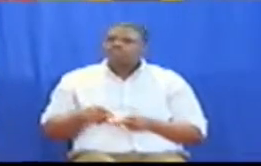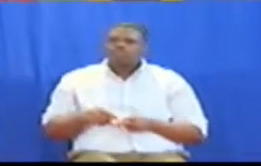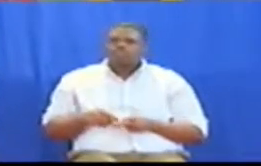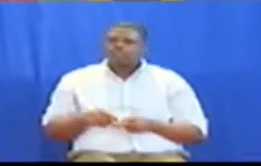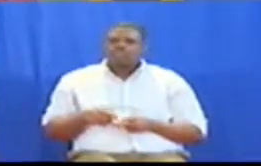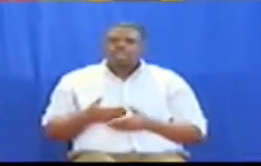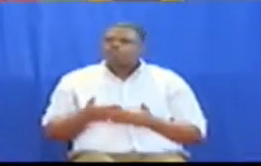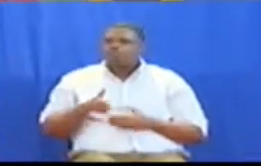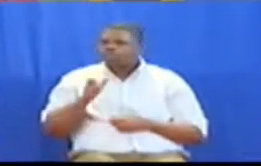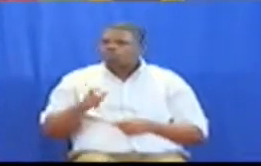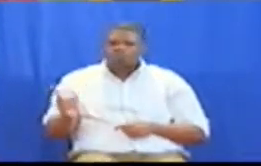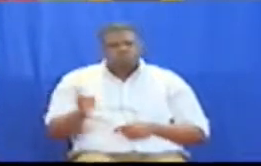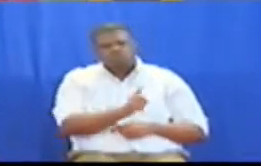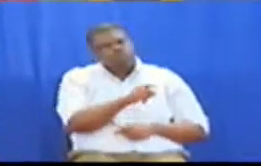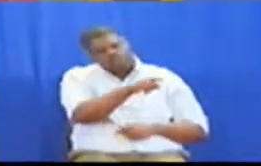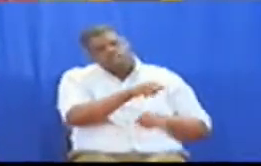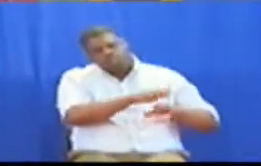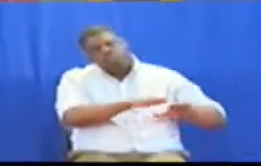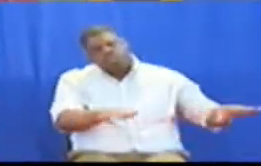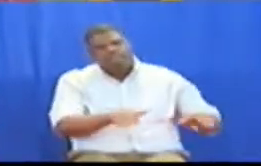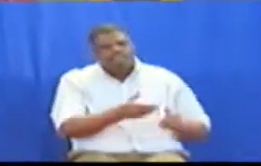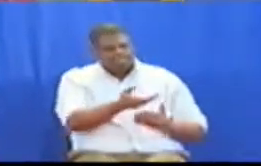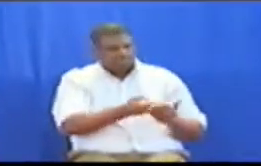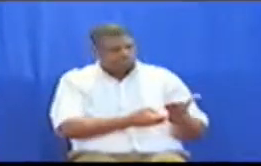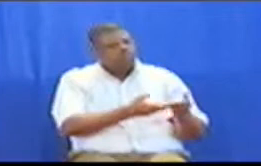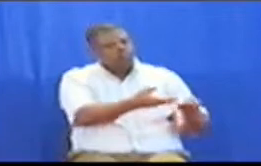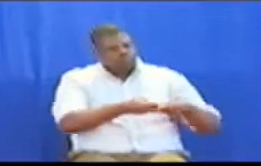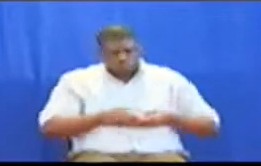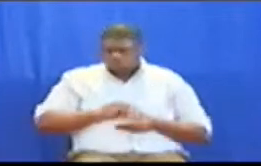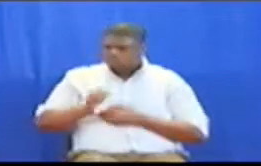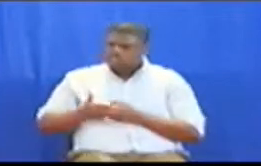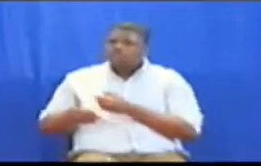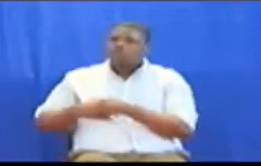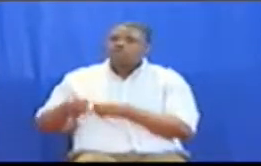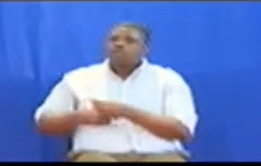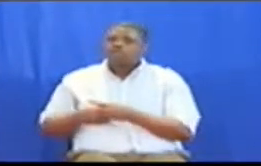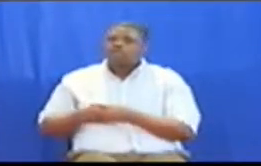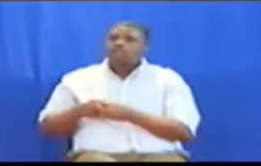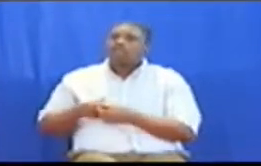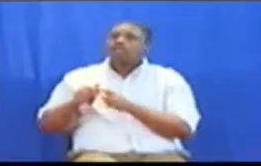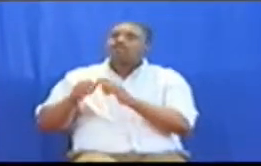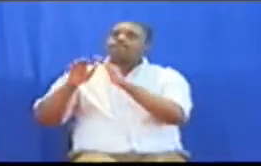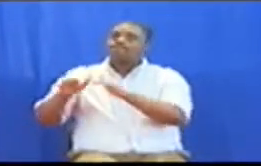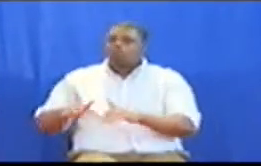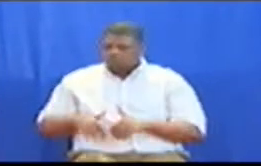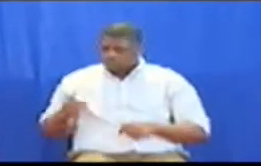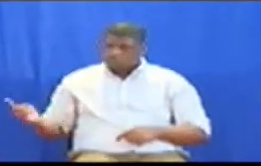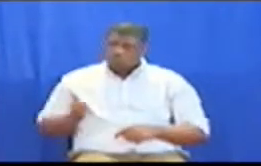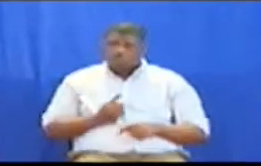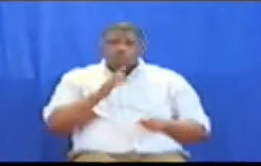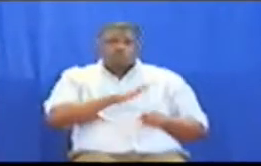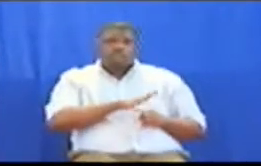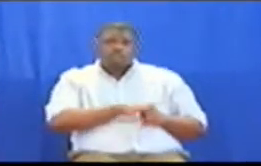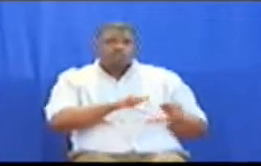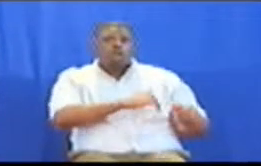mtu atakuja pale. Wewe tulia tu. Wewe chukua fomu, rudisha, njoo endelea kuandaa bunge linalokuja, kwa sababu wengi wetu